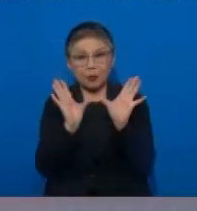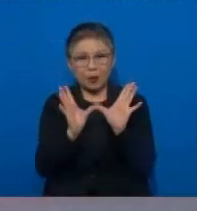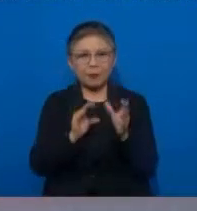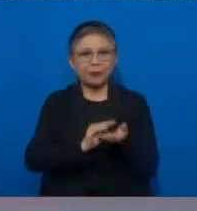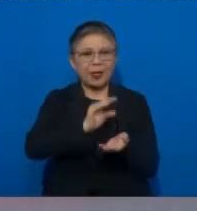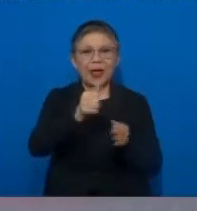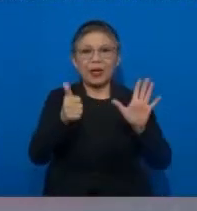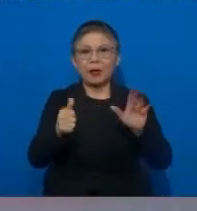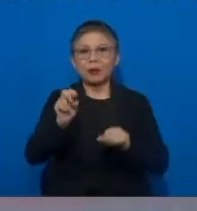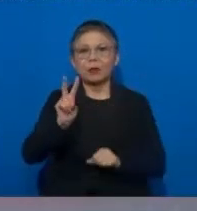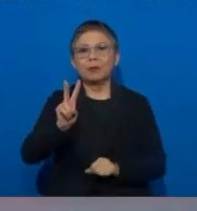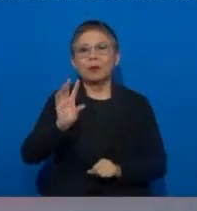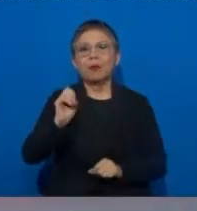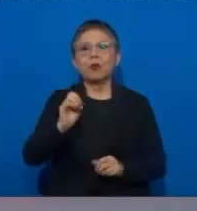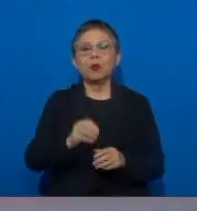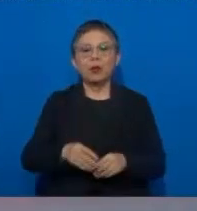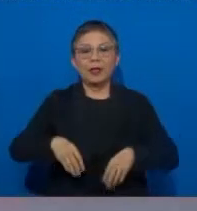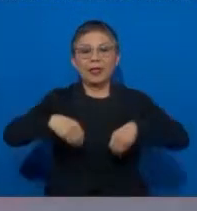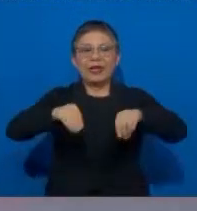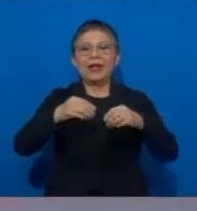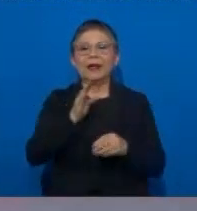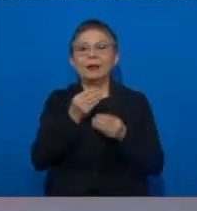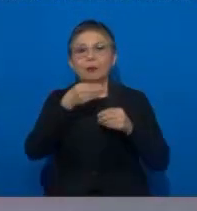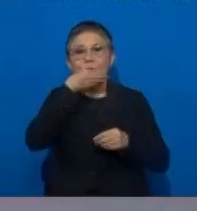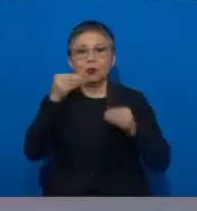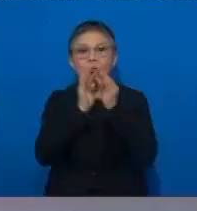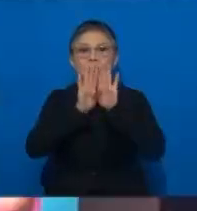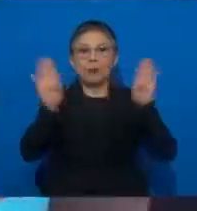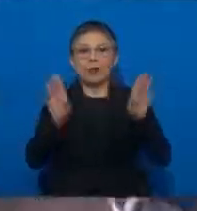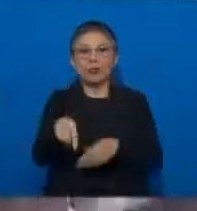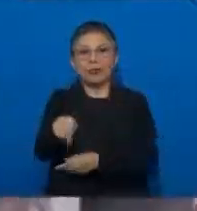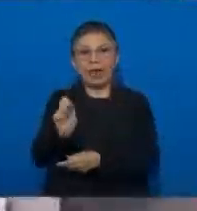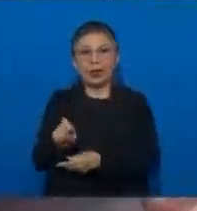membagikan 650 pak takjil sayuran gratis kepada warga.